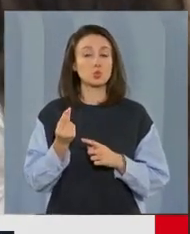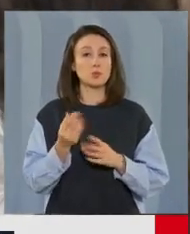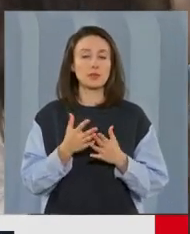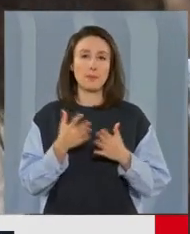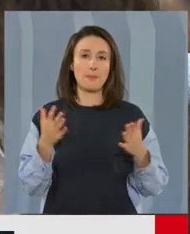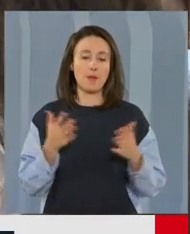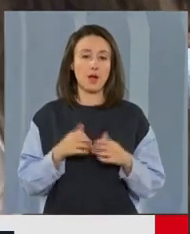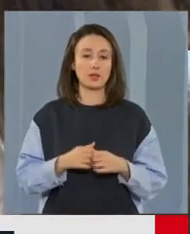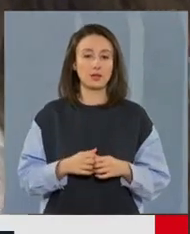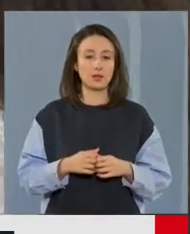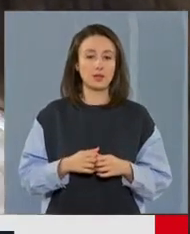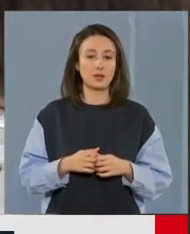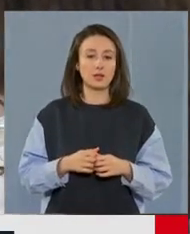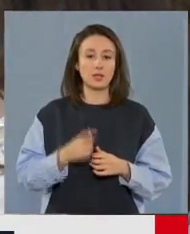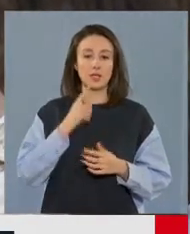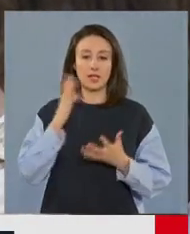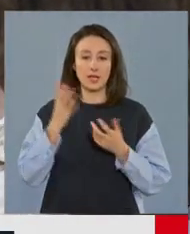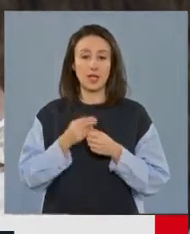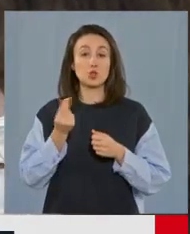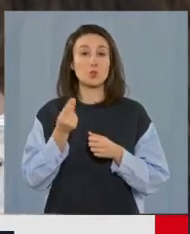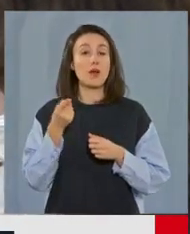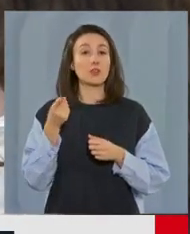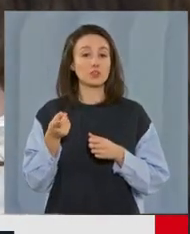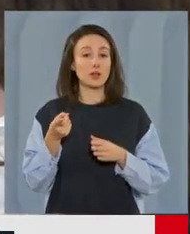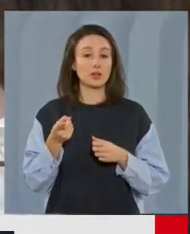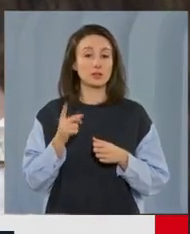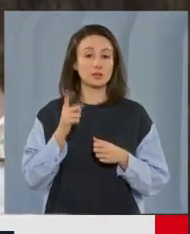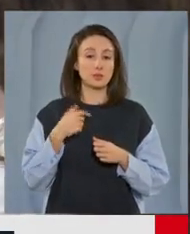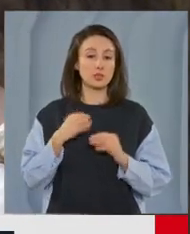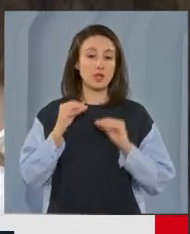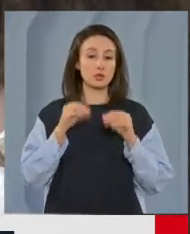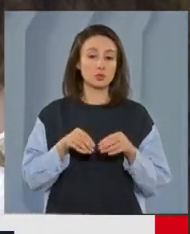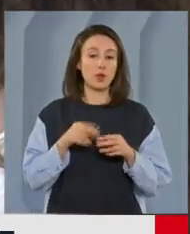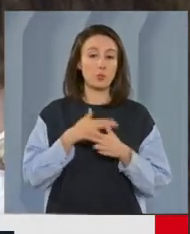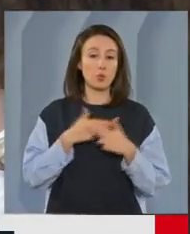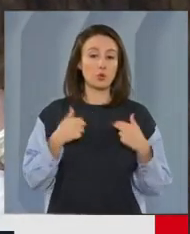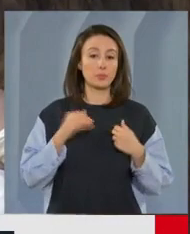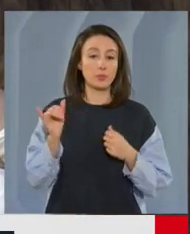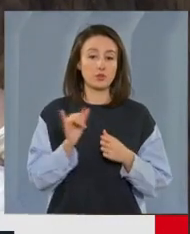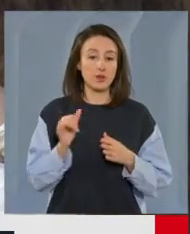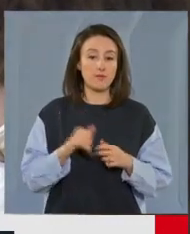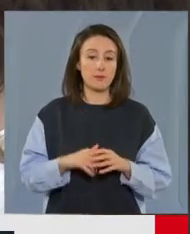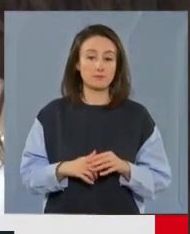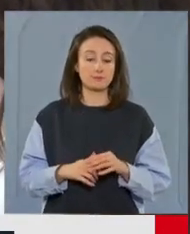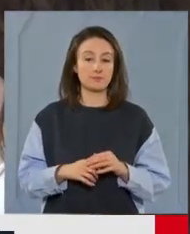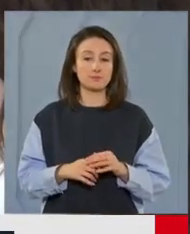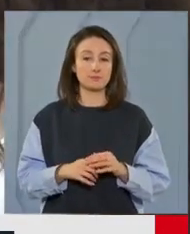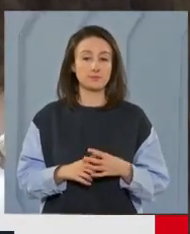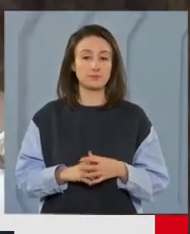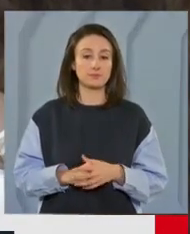foarte mari. Când confiși la cineva sumele respective sau trebuie să duci la procuror pe cineva. Au fost asemenea cazuri de amenințare la adresa.